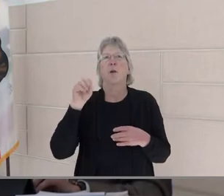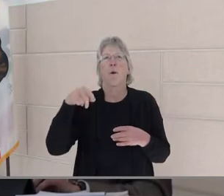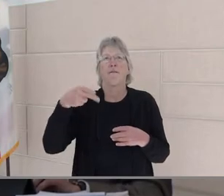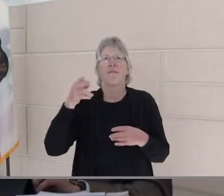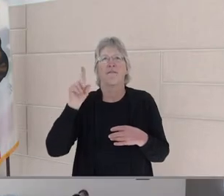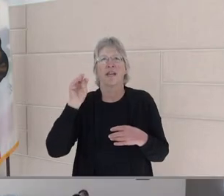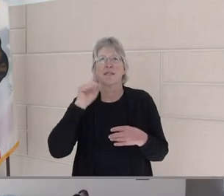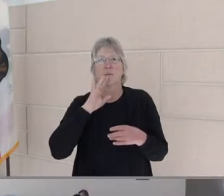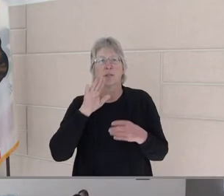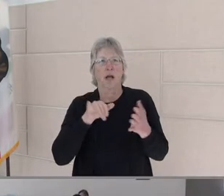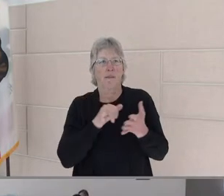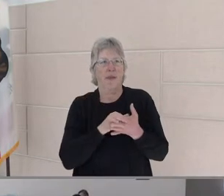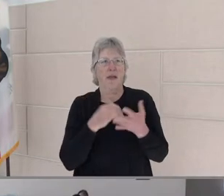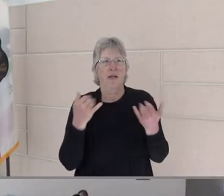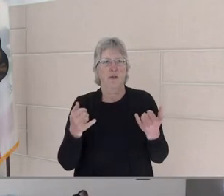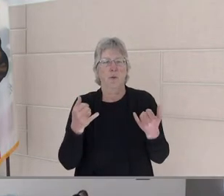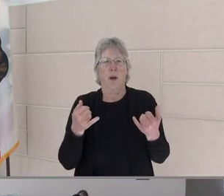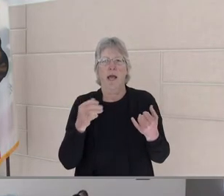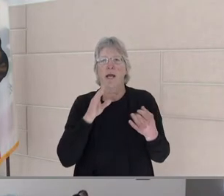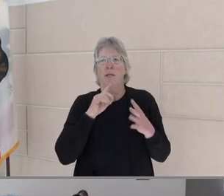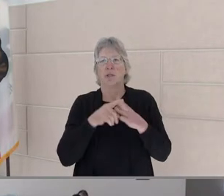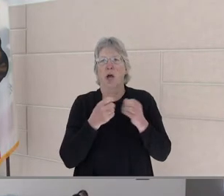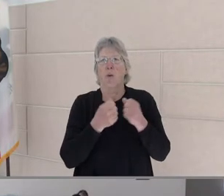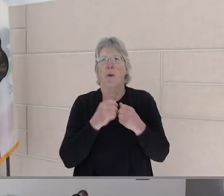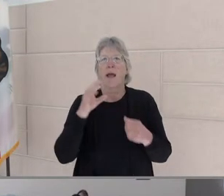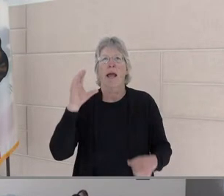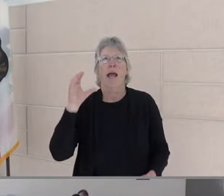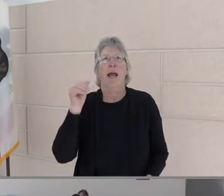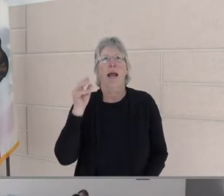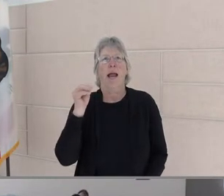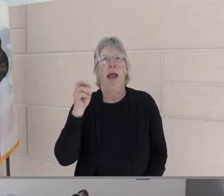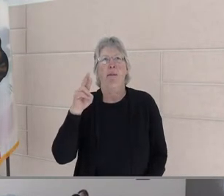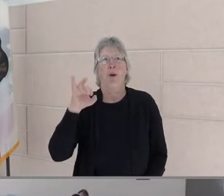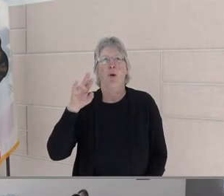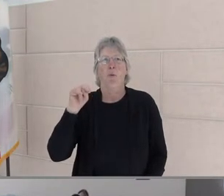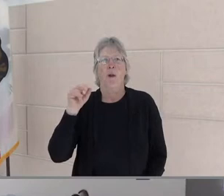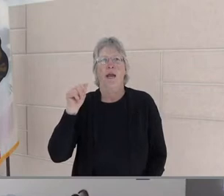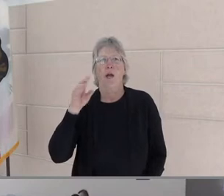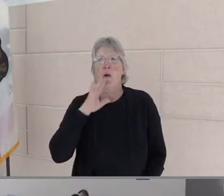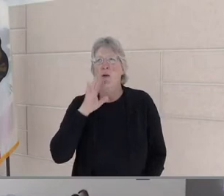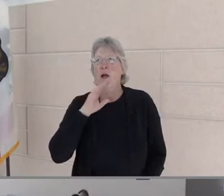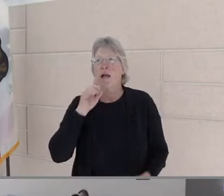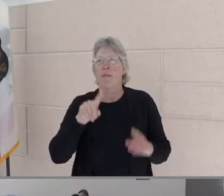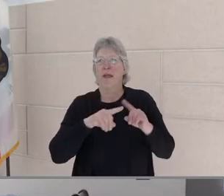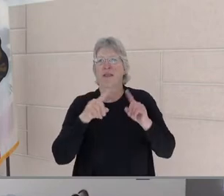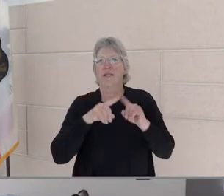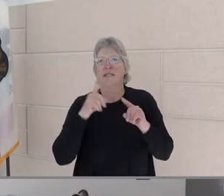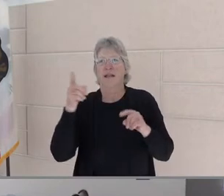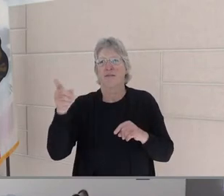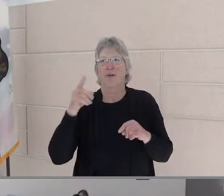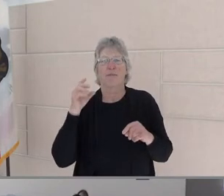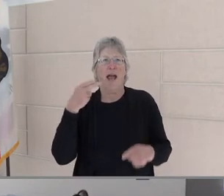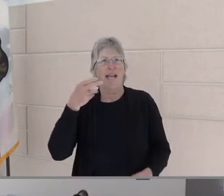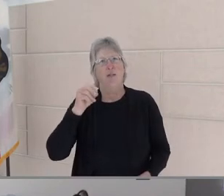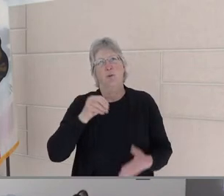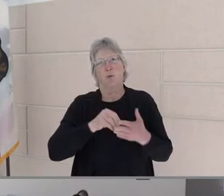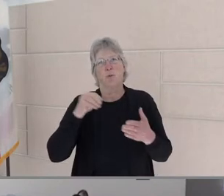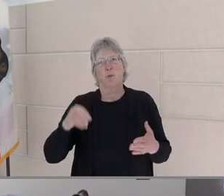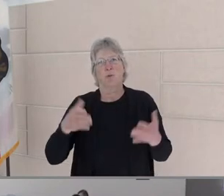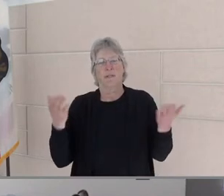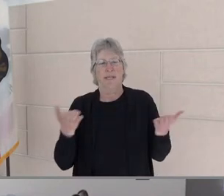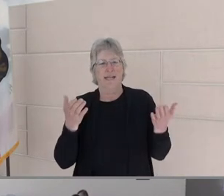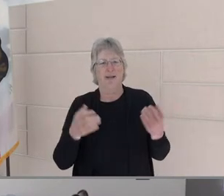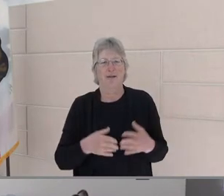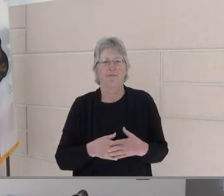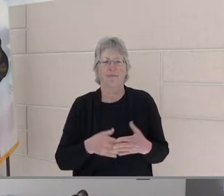វិធីក្នុងរដូវក្តៅឥឡូវហ្នឹងយើងមានដកទ័រខាមរីណូនឹងណែនាំបង្ហាញសិស្សនៅតាមសាលារៀន High School នី